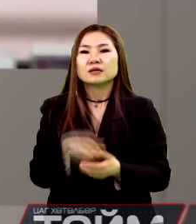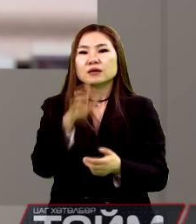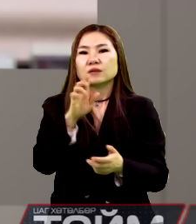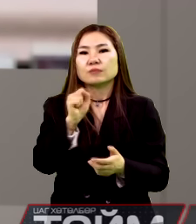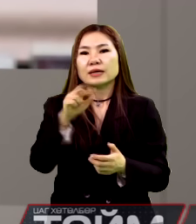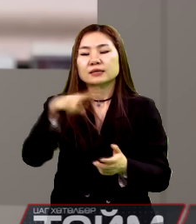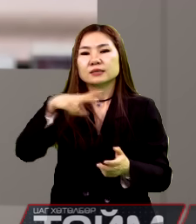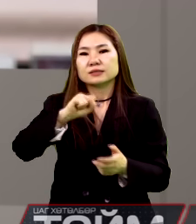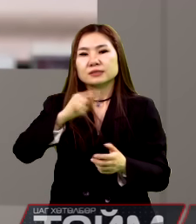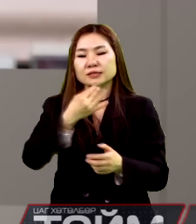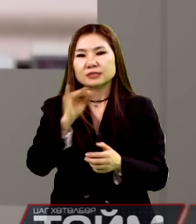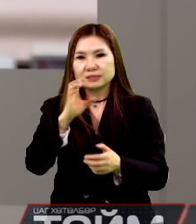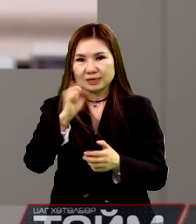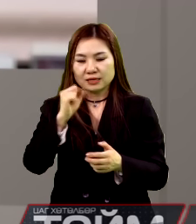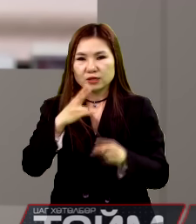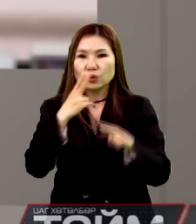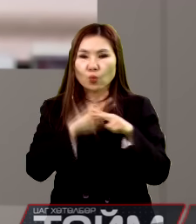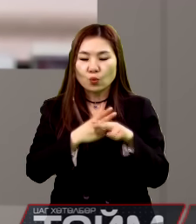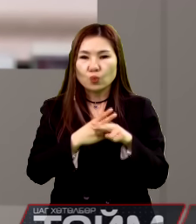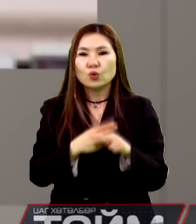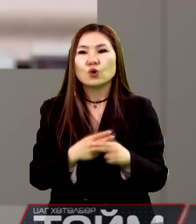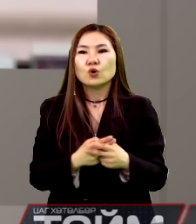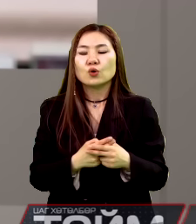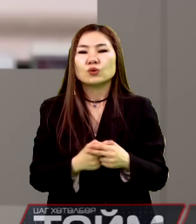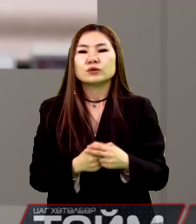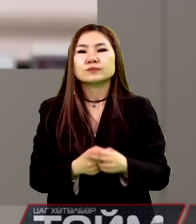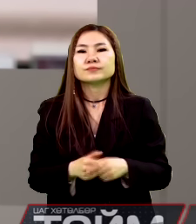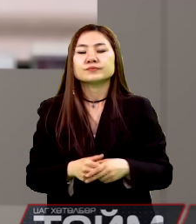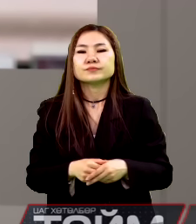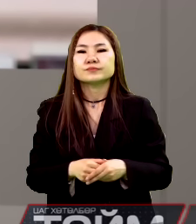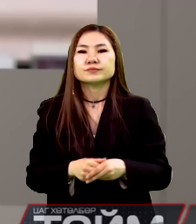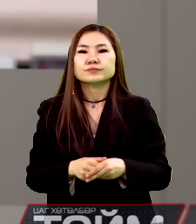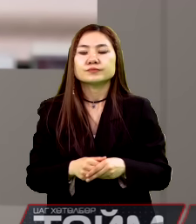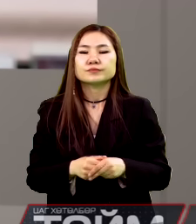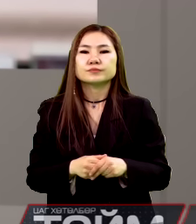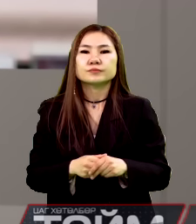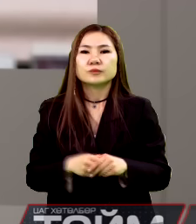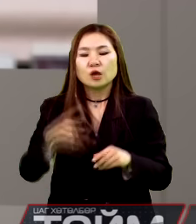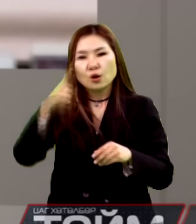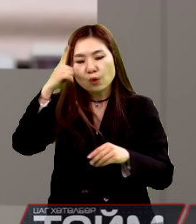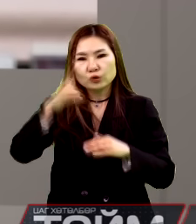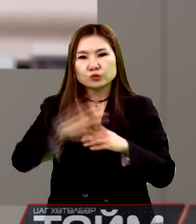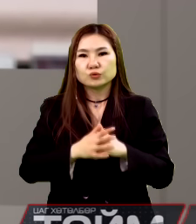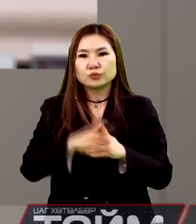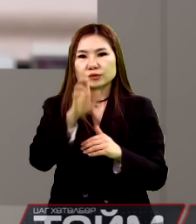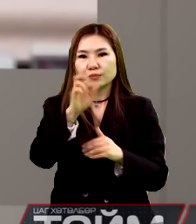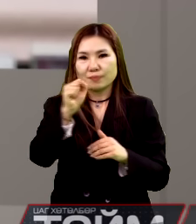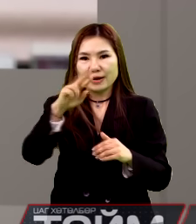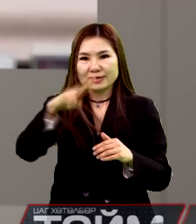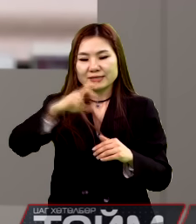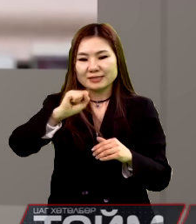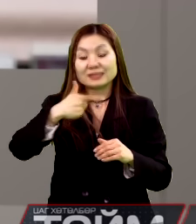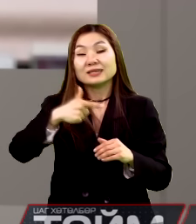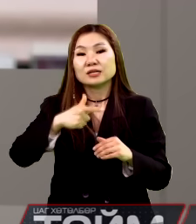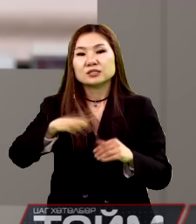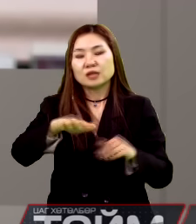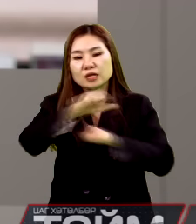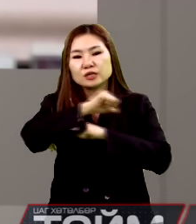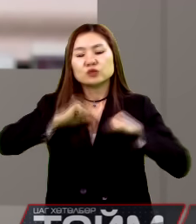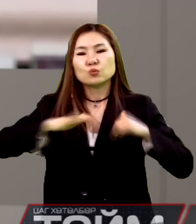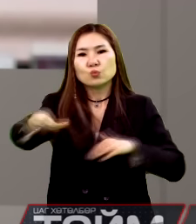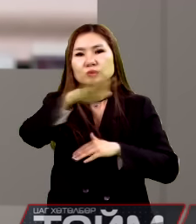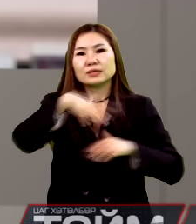энэ баялагийн сангийн тухай хуулинд яг гол одоо хуулийн үзэл санааны юу гэхээр ер нь бол монголчууд энэ баялгаасаа хүртдэг байх